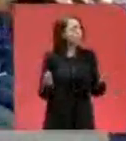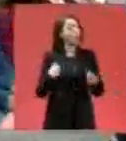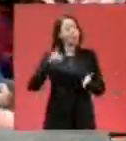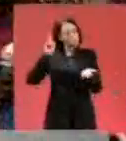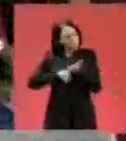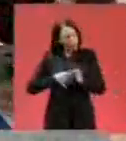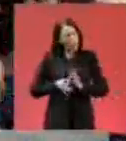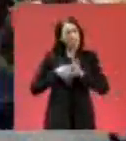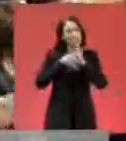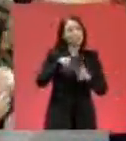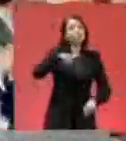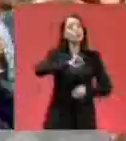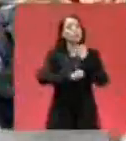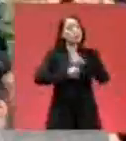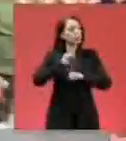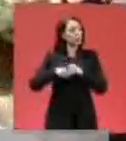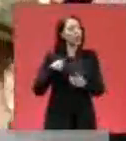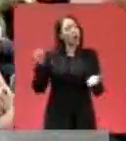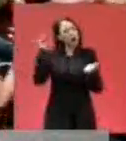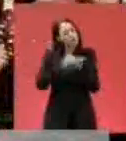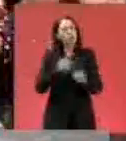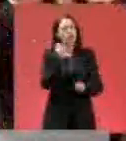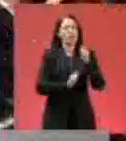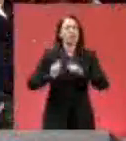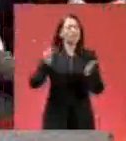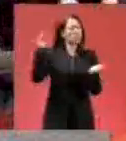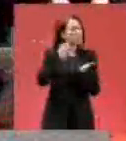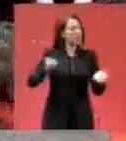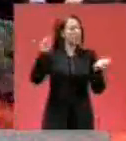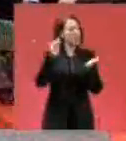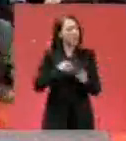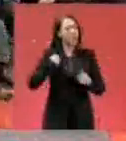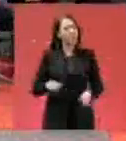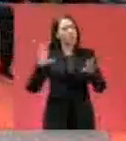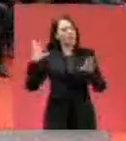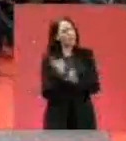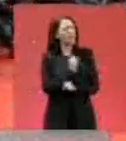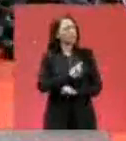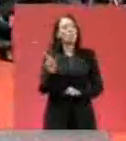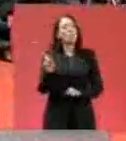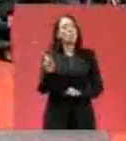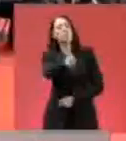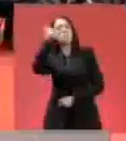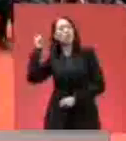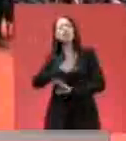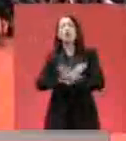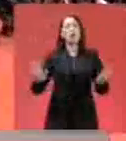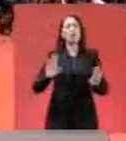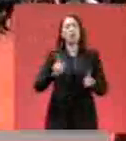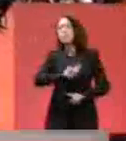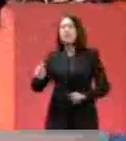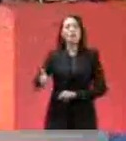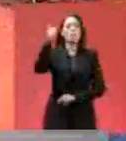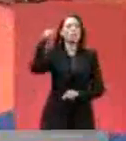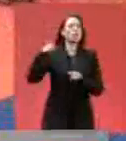να συνεχίσουμε αυτόν τον αγώνα, να κάνουμε ακόμα περισσότερα. Δεν πρέπει να γυρίσουμε πίσω, δεν πρέπει να πισωγυρίσει η χώρα